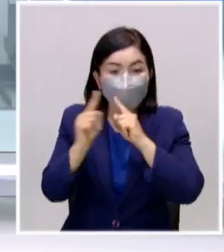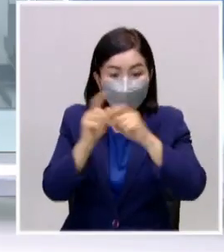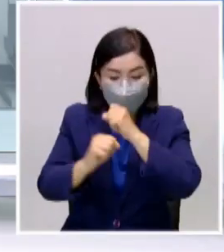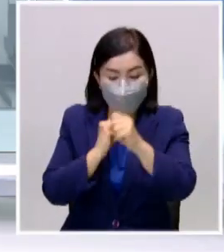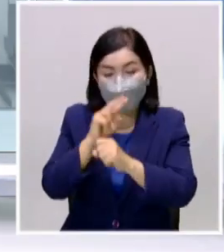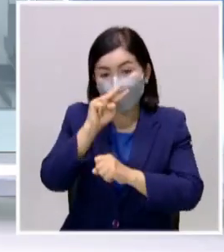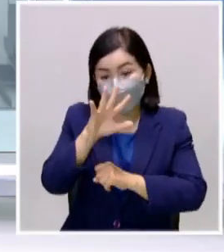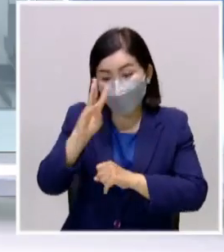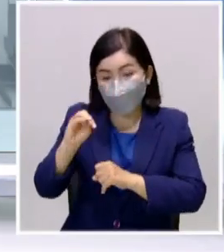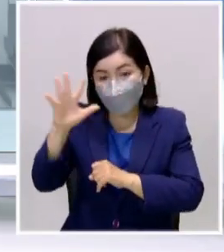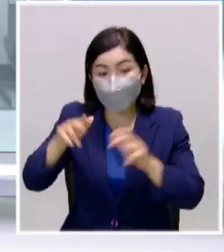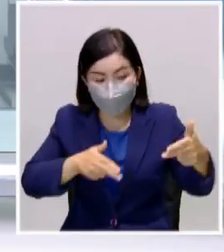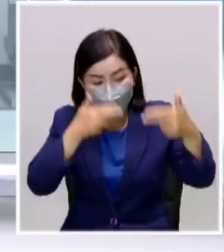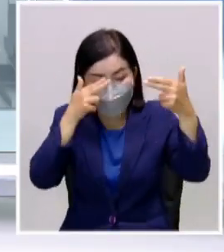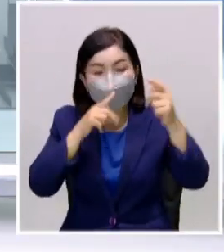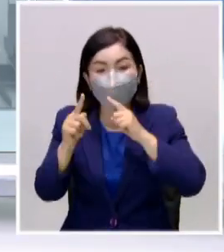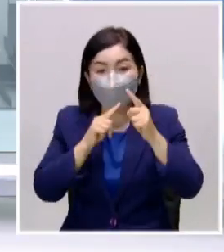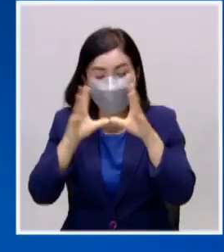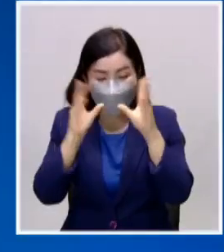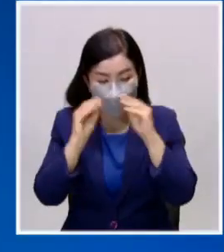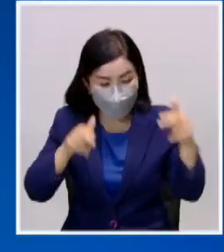2565ผ่านทางระบบออนไลน์ค่ะ